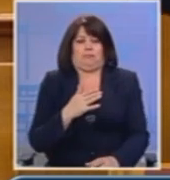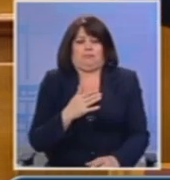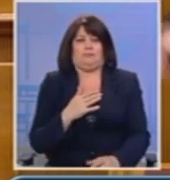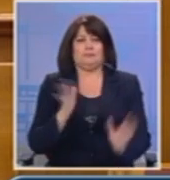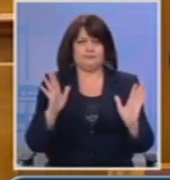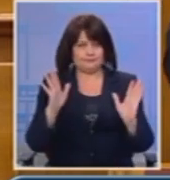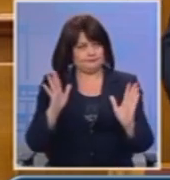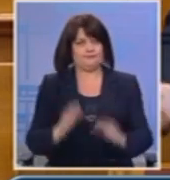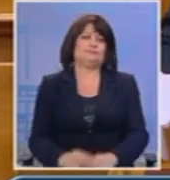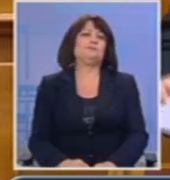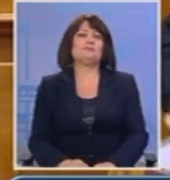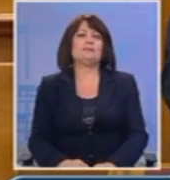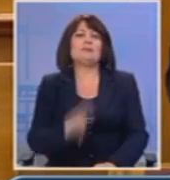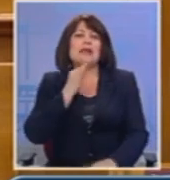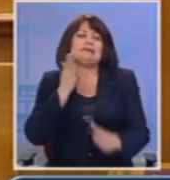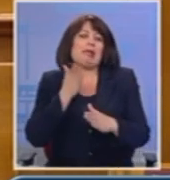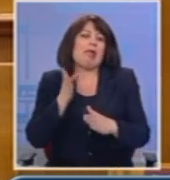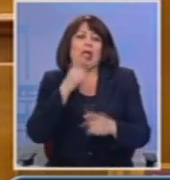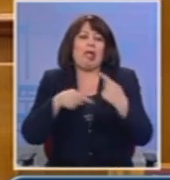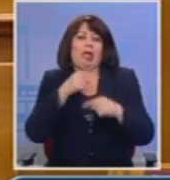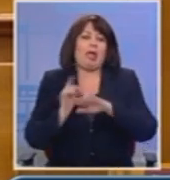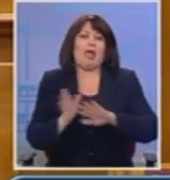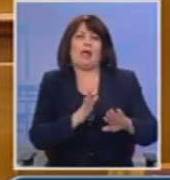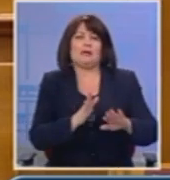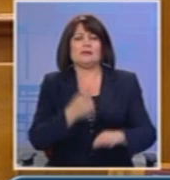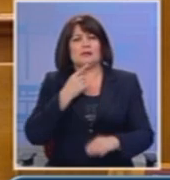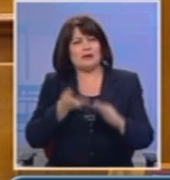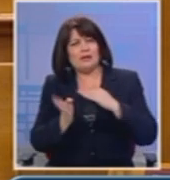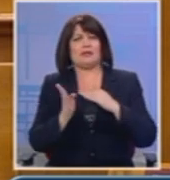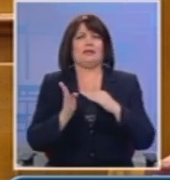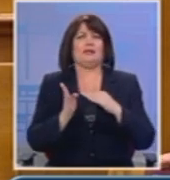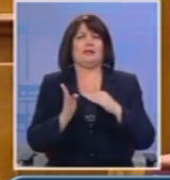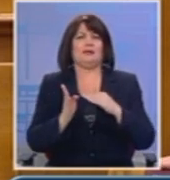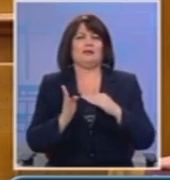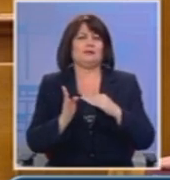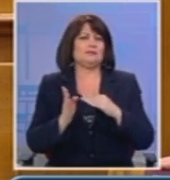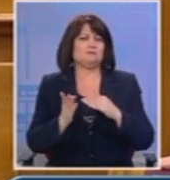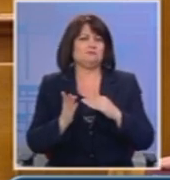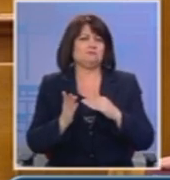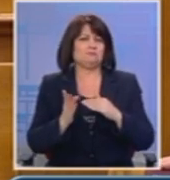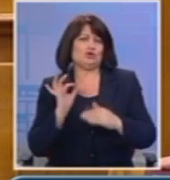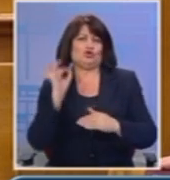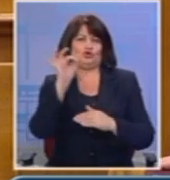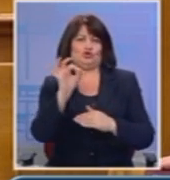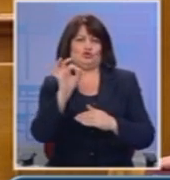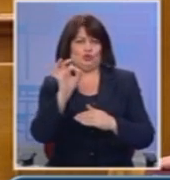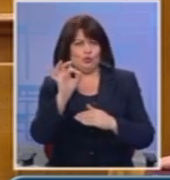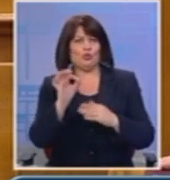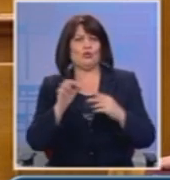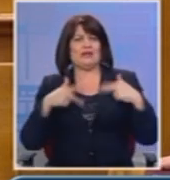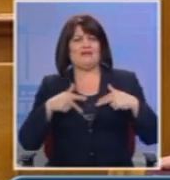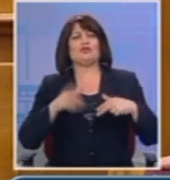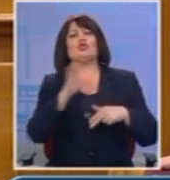αναφορά μου ότι η έξοδος στην προληπτική πιστωτική γραμμή δεν ήταν επιδίωξη της κυβέρνησης αλλά απόφαση του